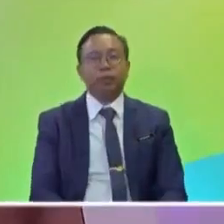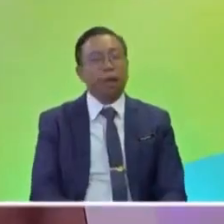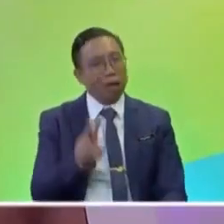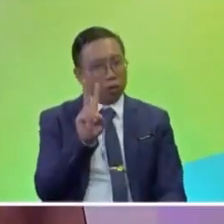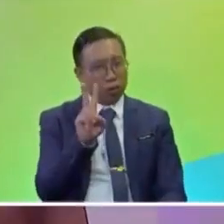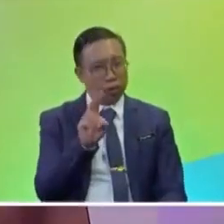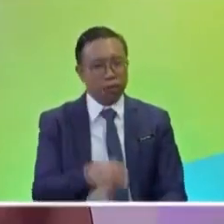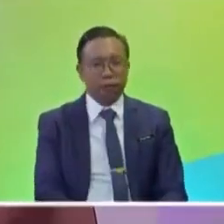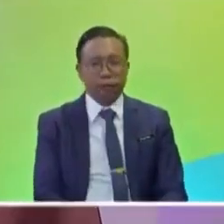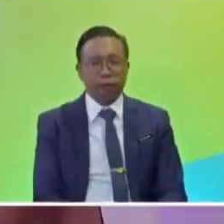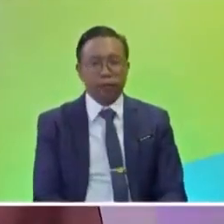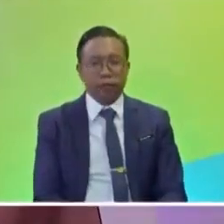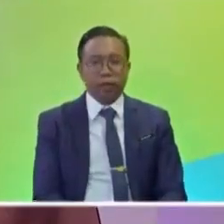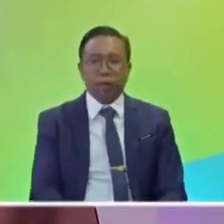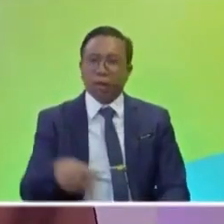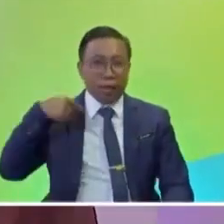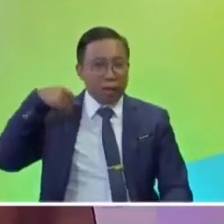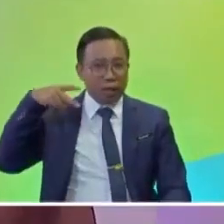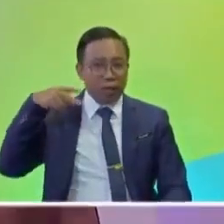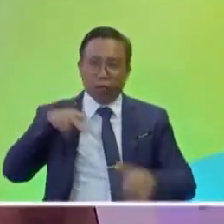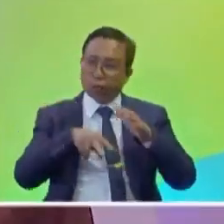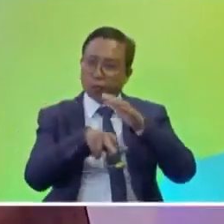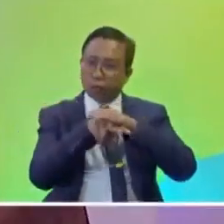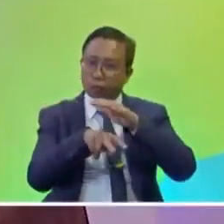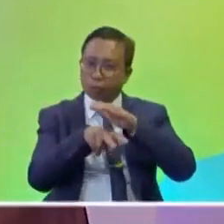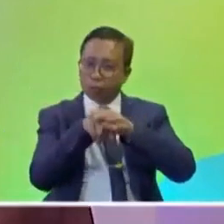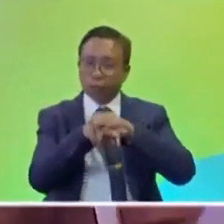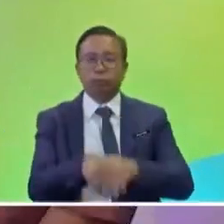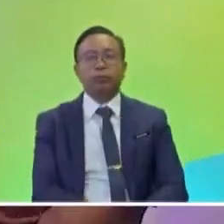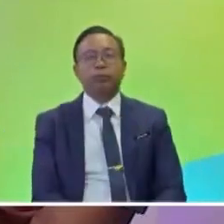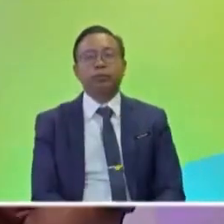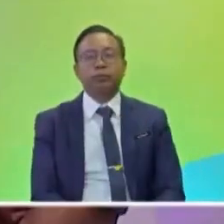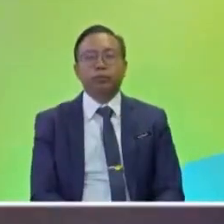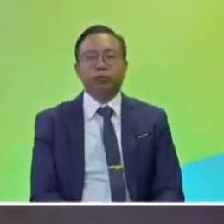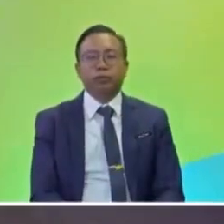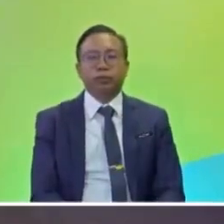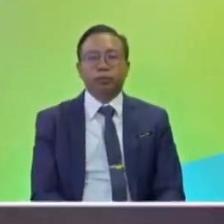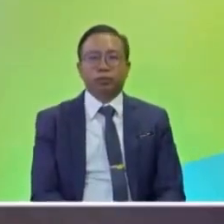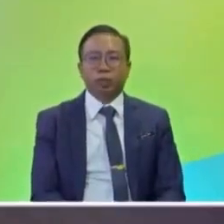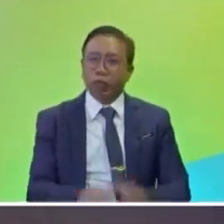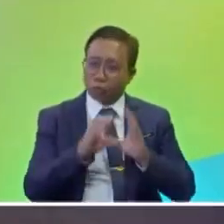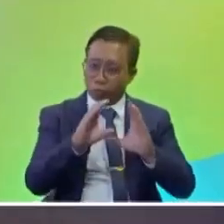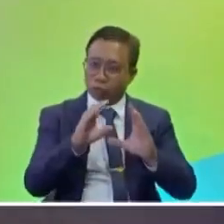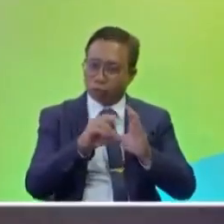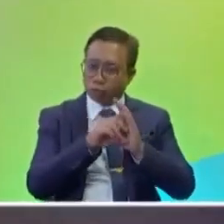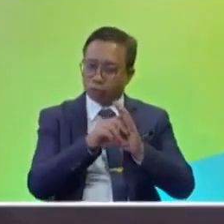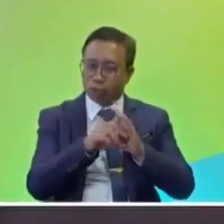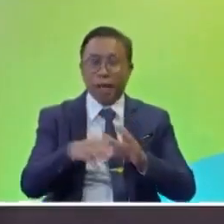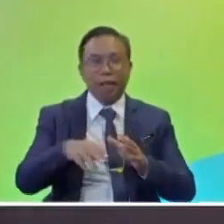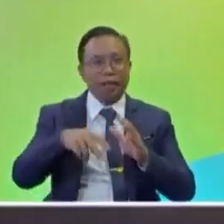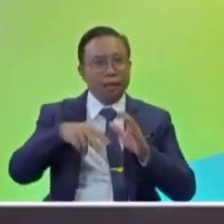kedua adalah hentak kaki. Yeah. Macam mana nak hentak kaki ni? Cuba Abang Din. Angkat